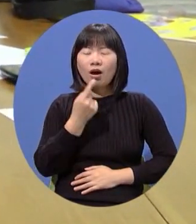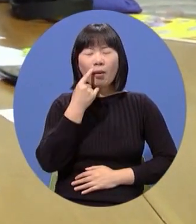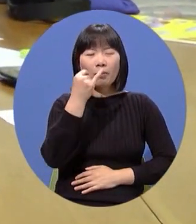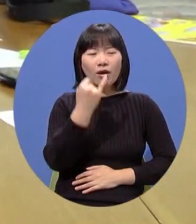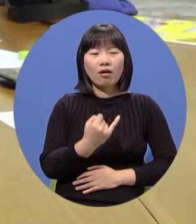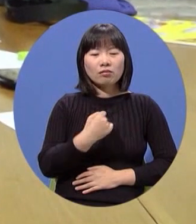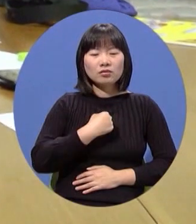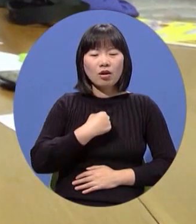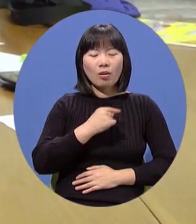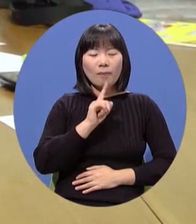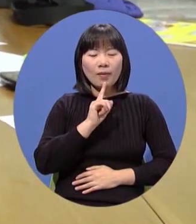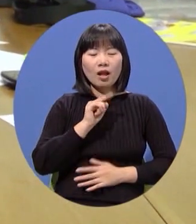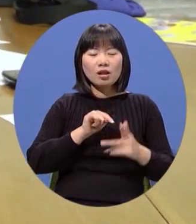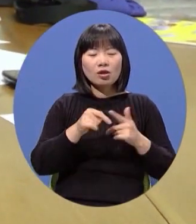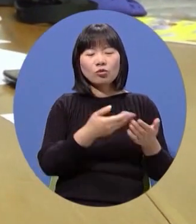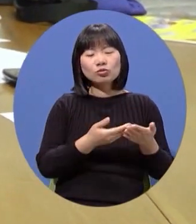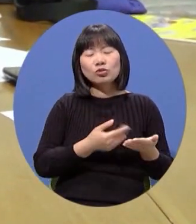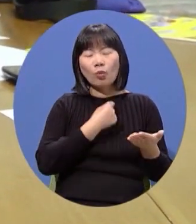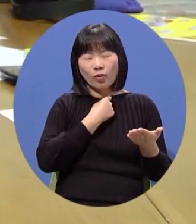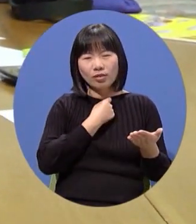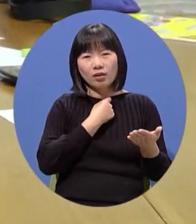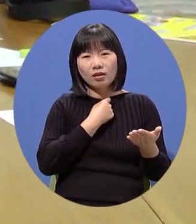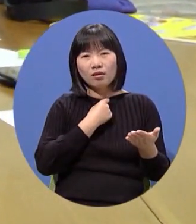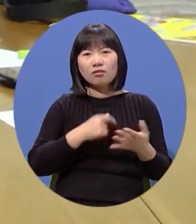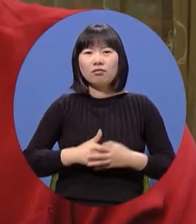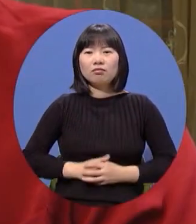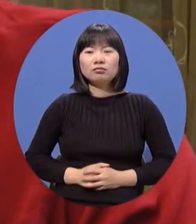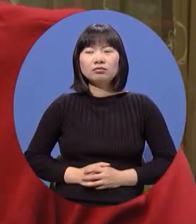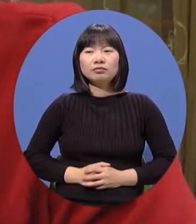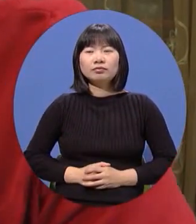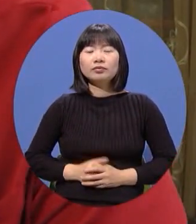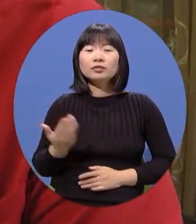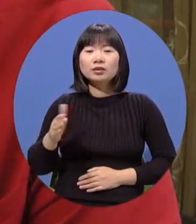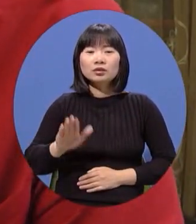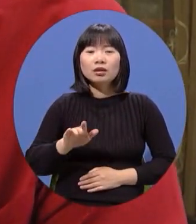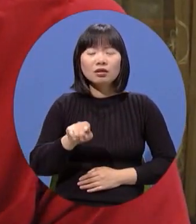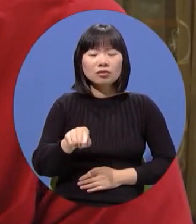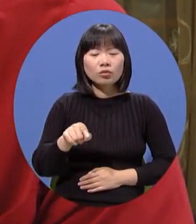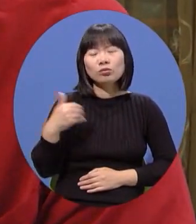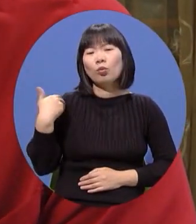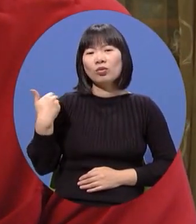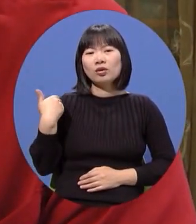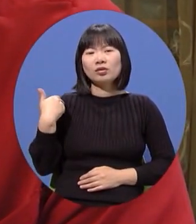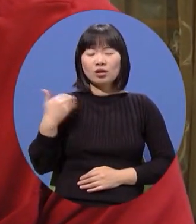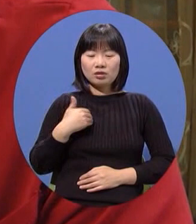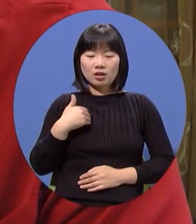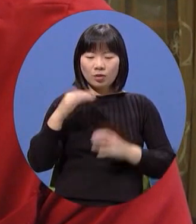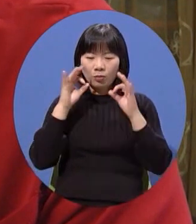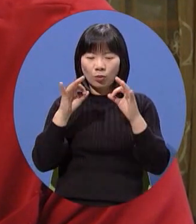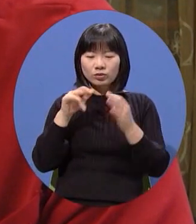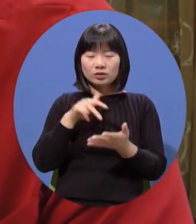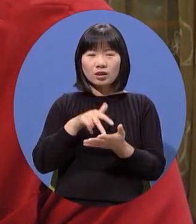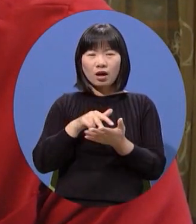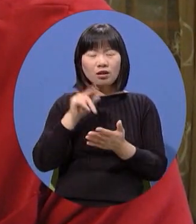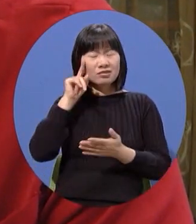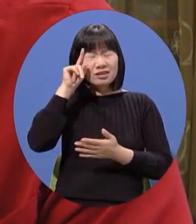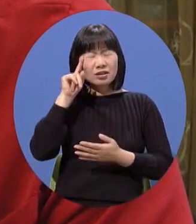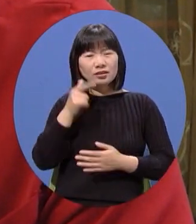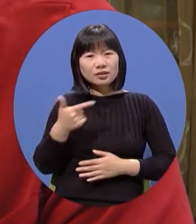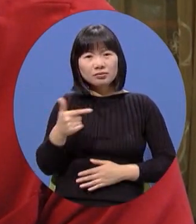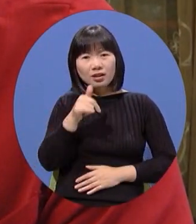엄마가 저 말 이해해주면 좋겠어요. 근데 이게 모르겠어요. 제가 보는 관점에서 짜증을 많이 내는